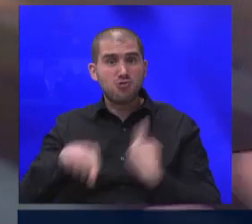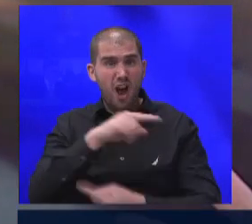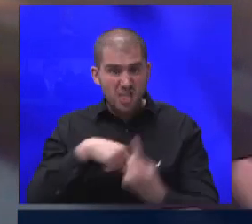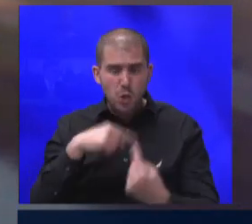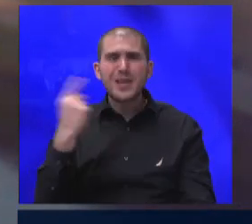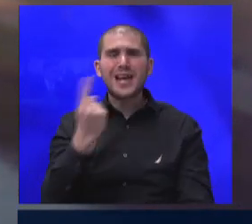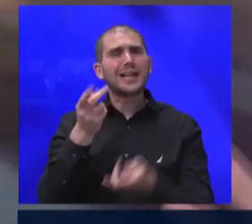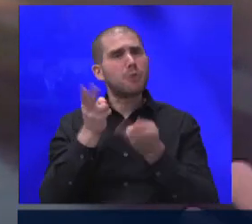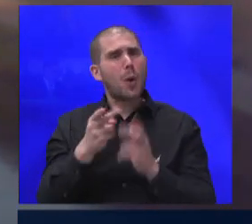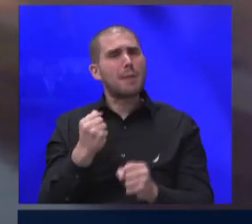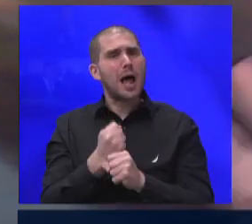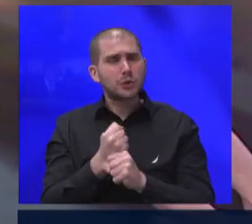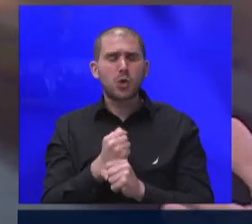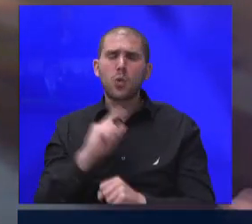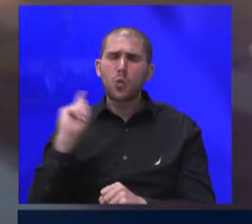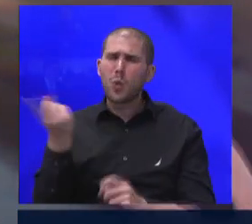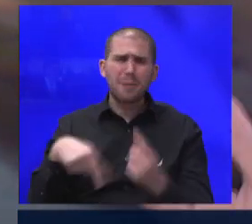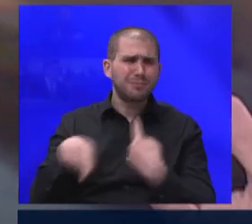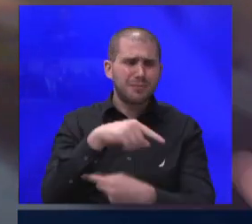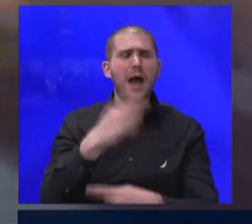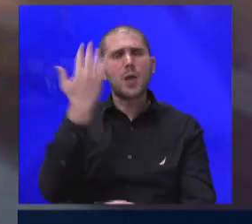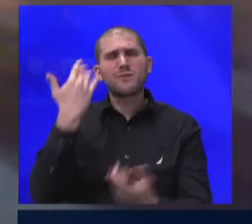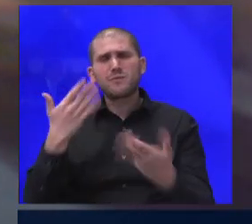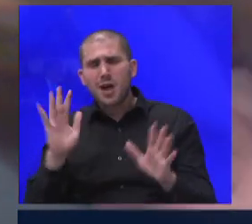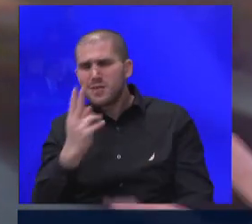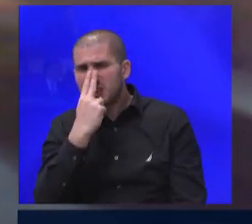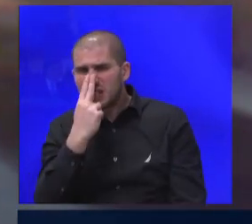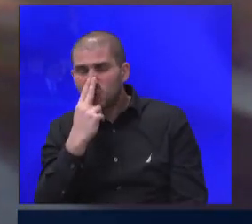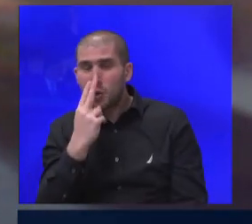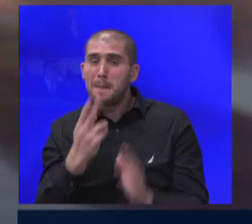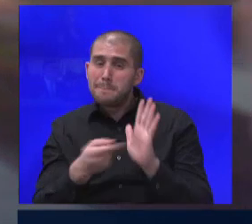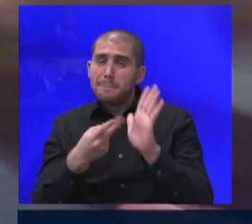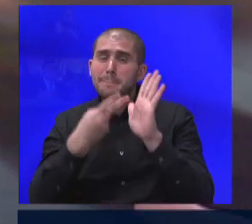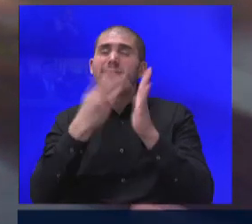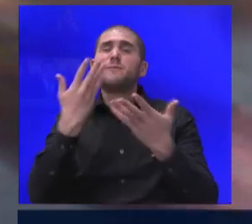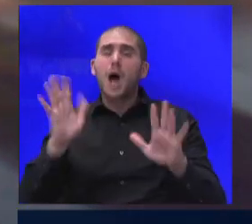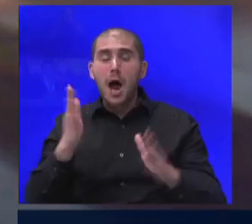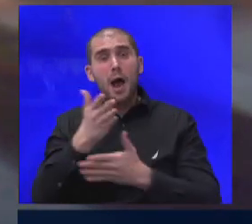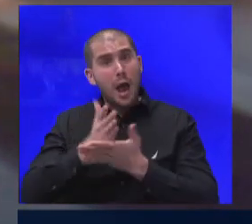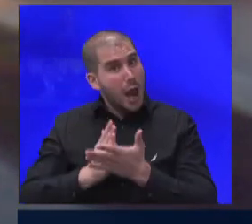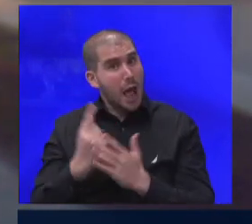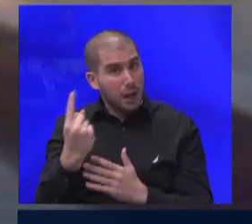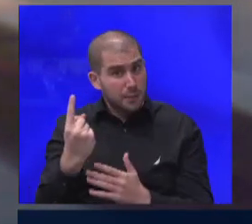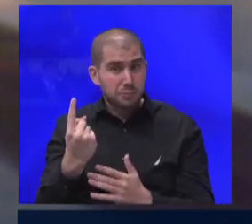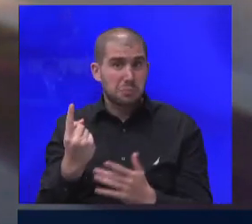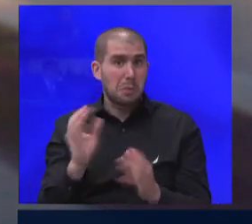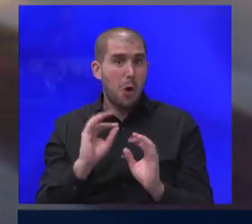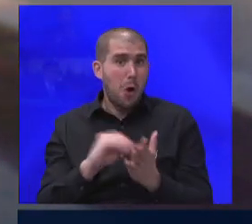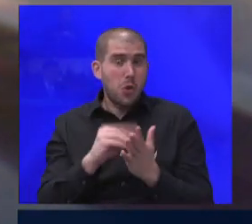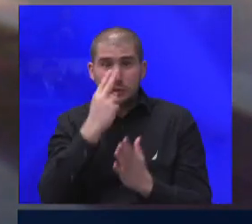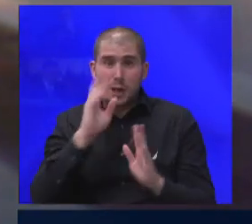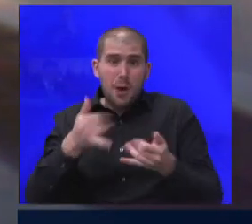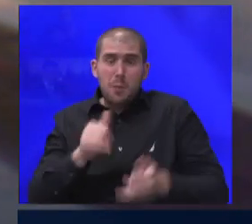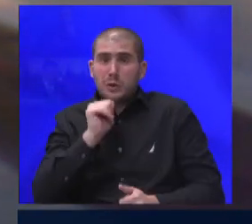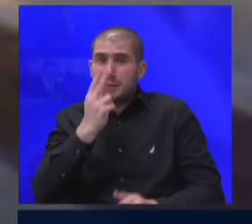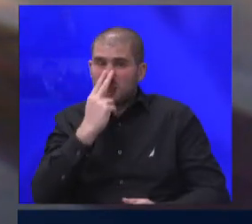הרי כל השאר היו וניסו יותר מפעם אחת. חלקם אגב בכלל לא ניסו וגם היום לא מנסים. אנחנו היחידים